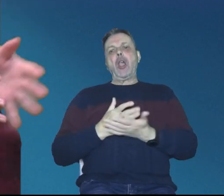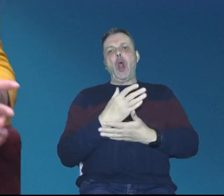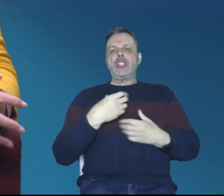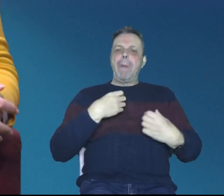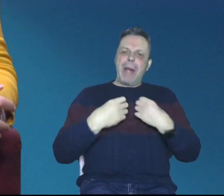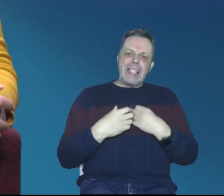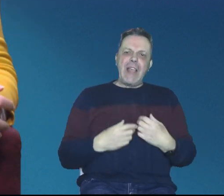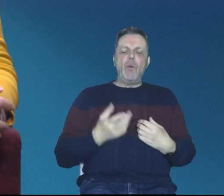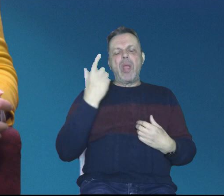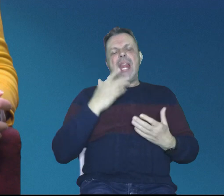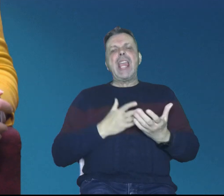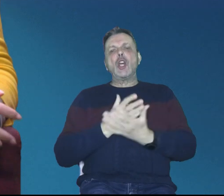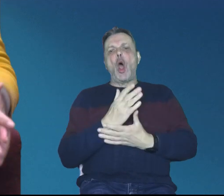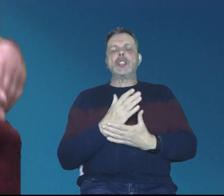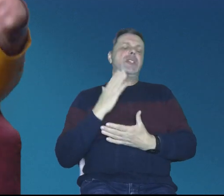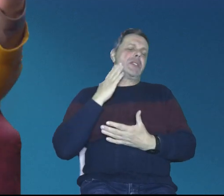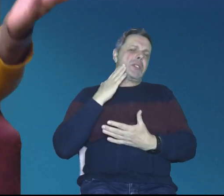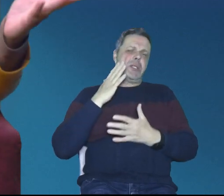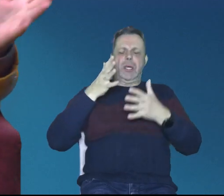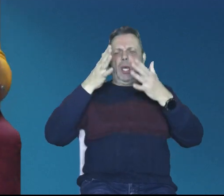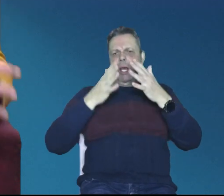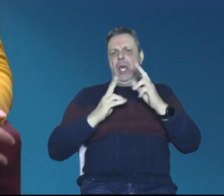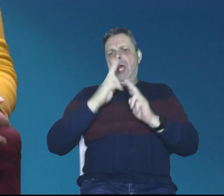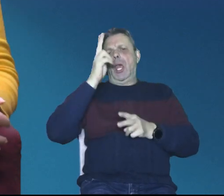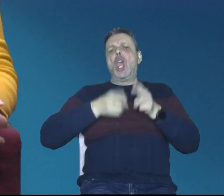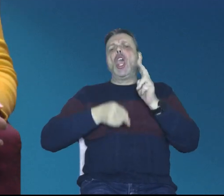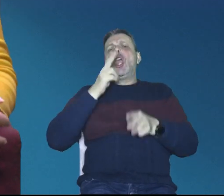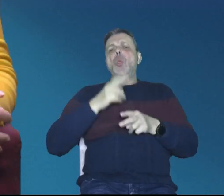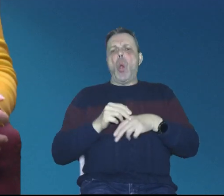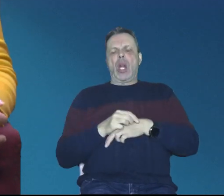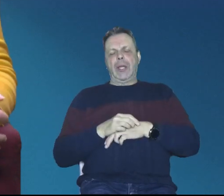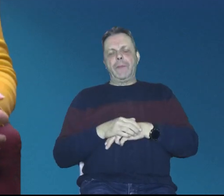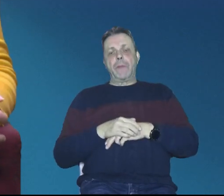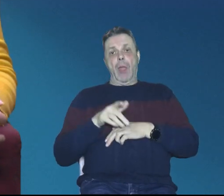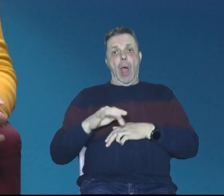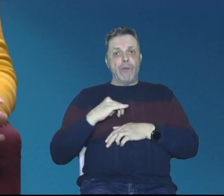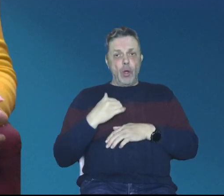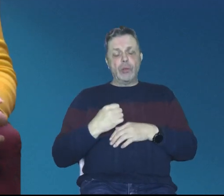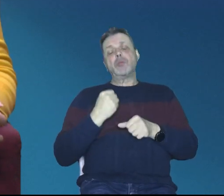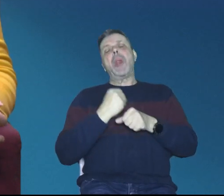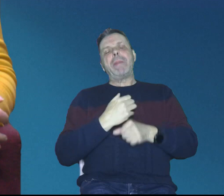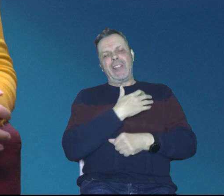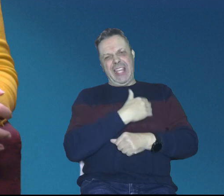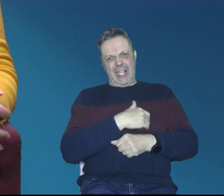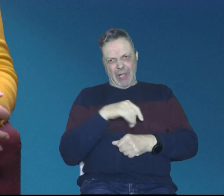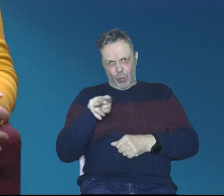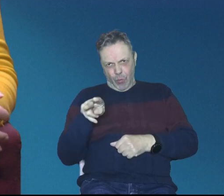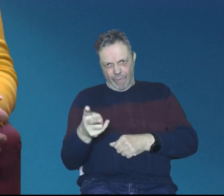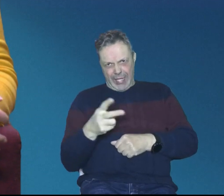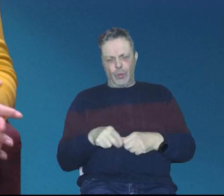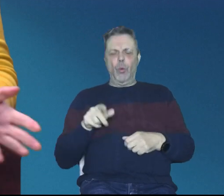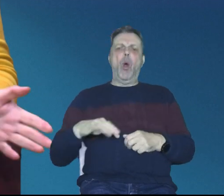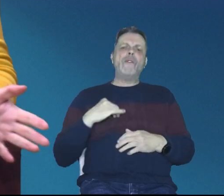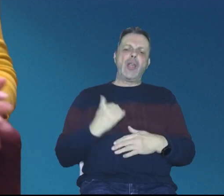doživjele kroz predstavu ili kroz New York ili tako dalje. A ove godine smo napravili hrvatsku